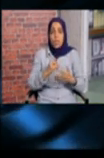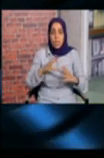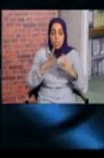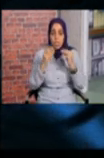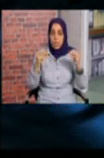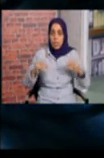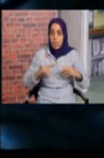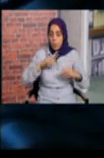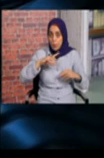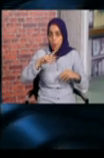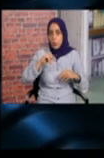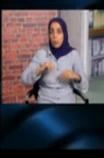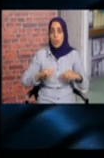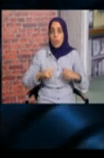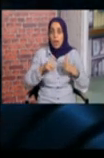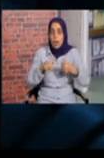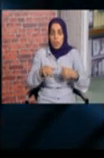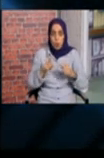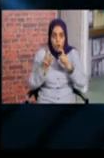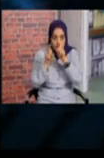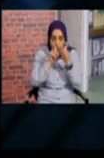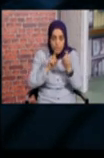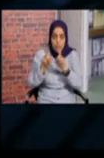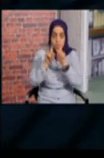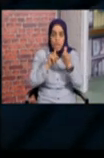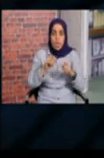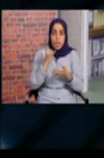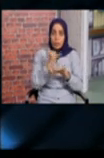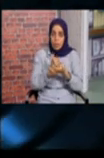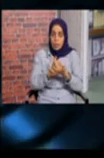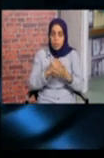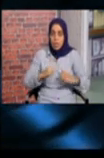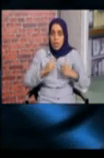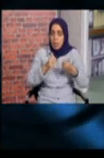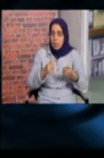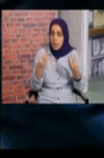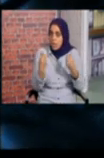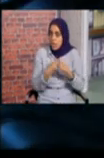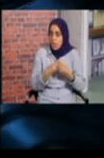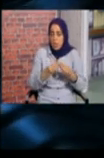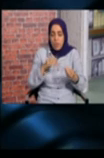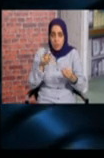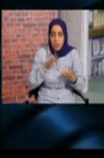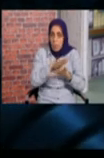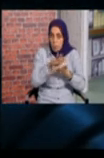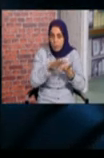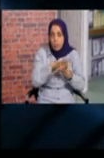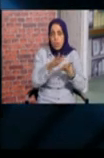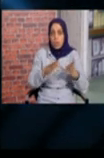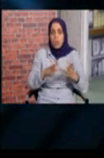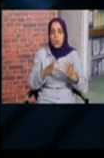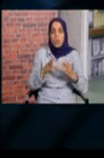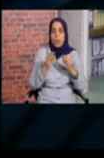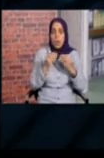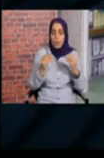جدا بيكون يعني علينا ملاحظات على سائقي حفلات المدارس، عدم الالتزام، انه بيسوق بشكل ردود